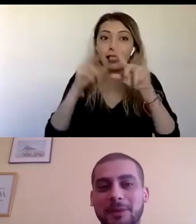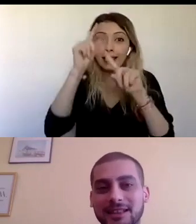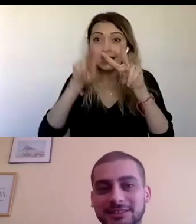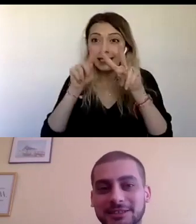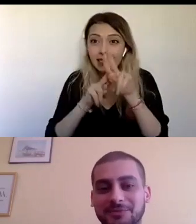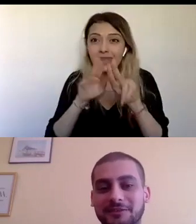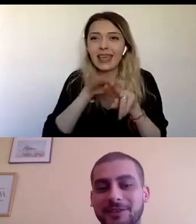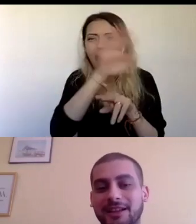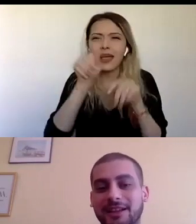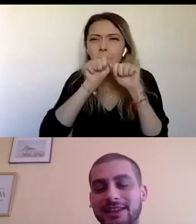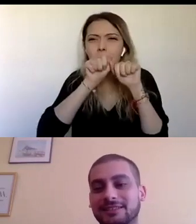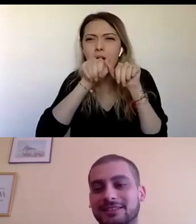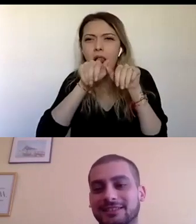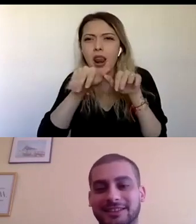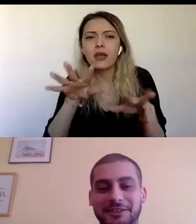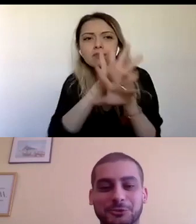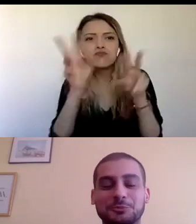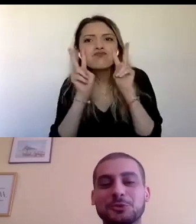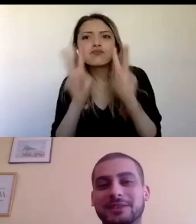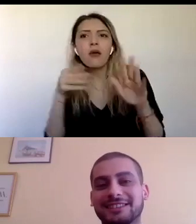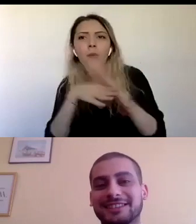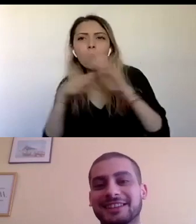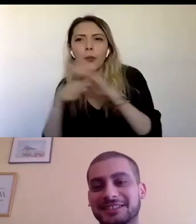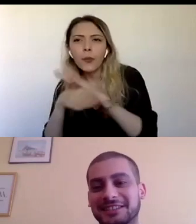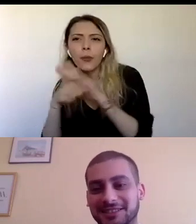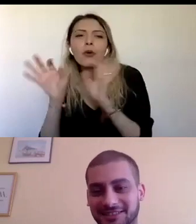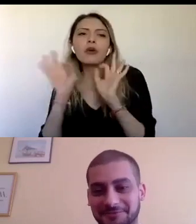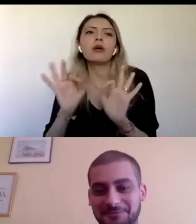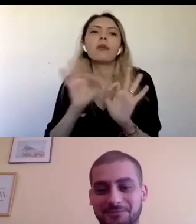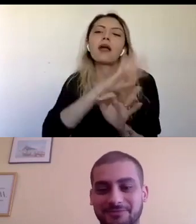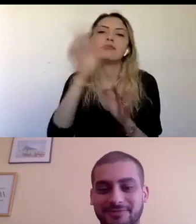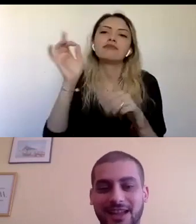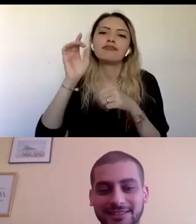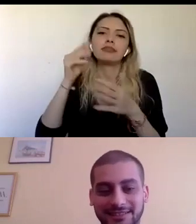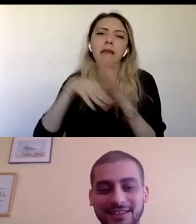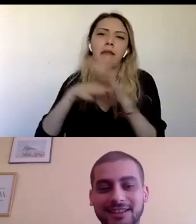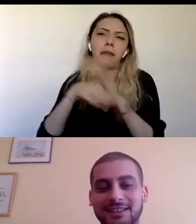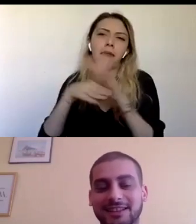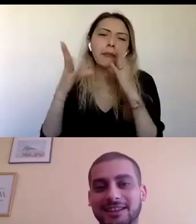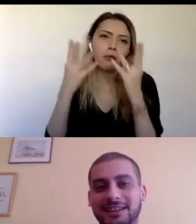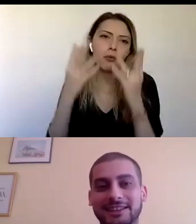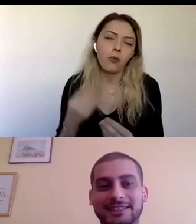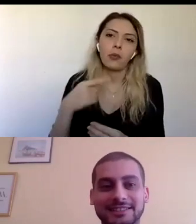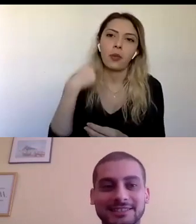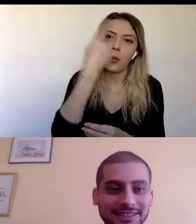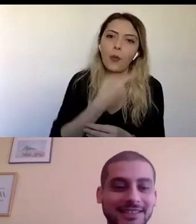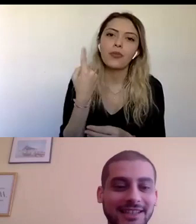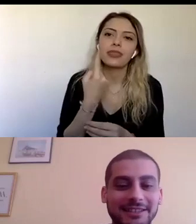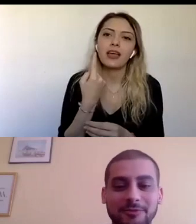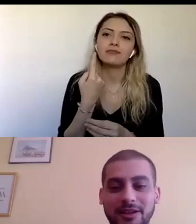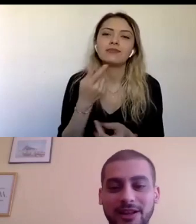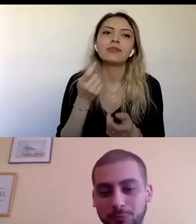sizlerle paylaştım. Ve aynı Zoom Booming'in yaşadığımızı yaşadık. Yani aslında